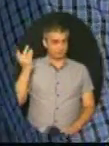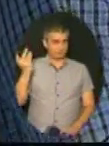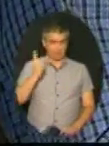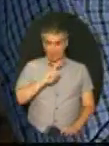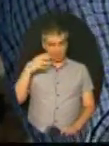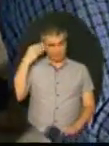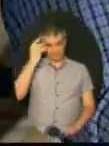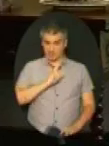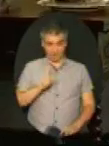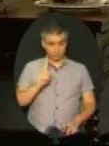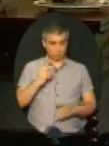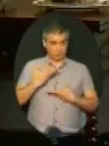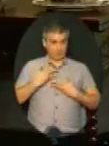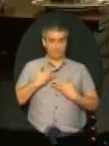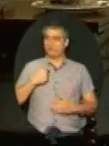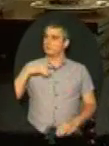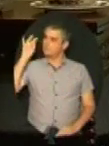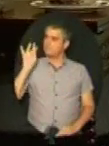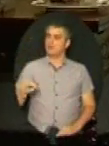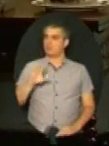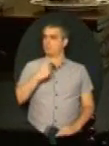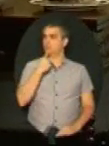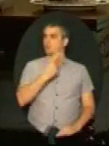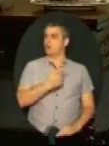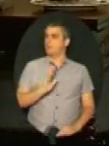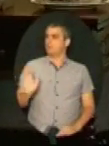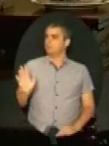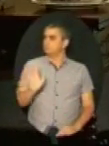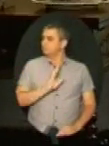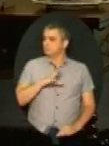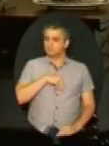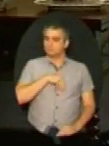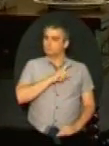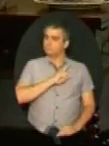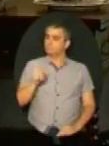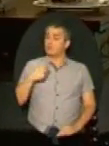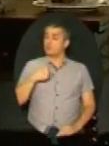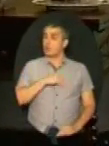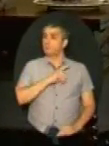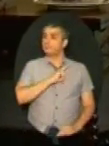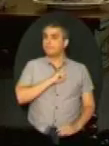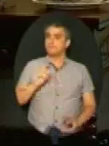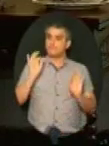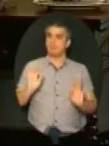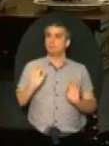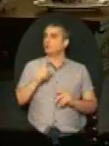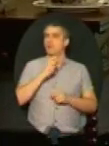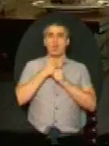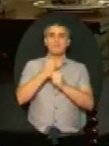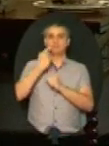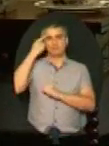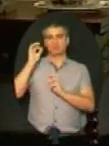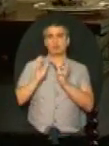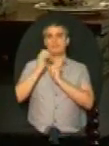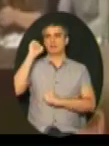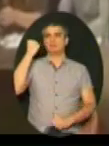להשיג את העניין הנשגב הזה. אני מגנה בתוקף את דבריו. הם בלתי קבילים עליי לחלוטין, ולא מייצגים את עמדת